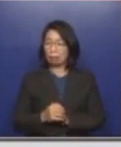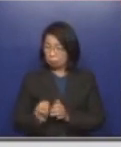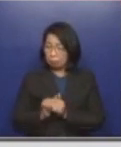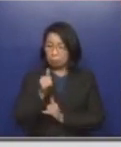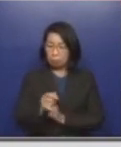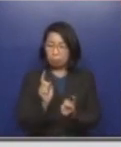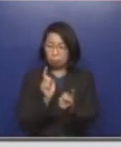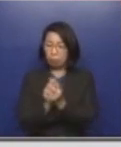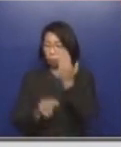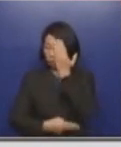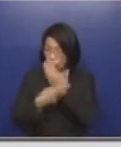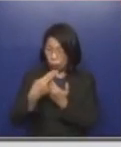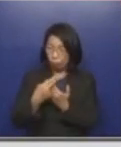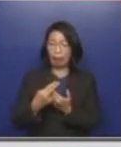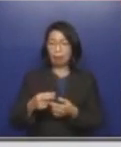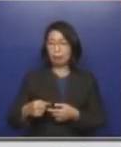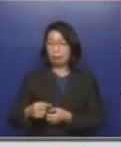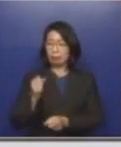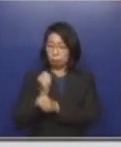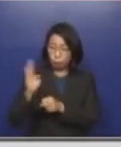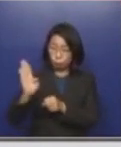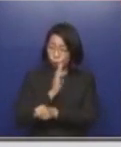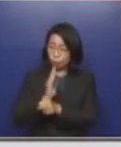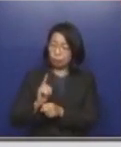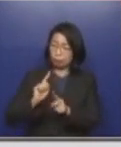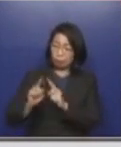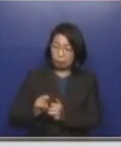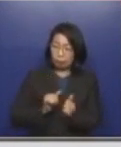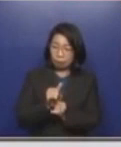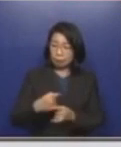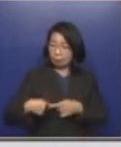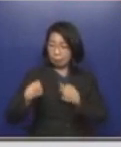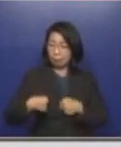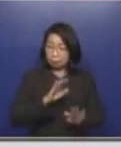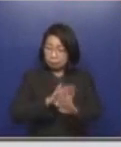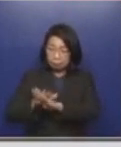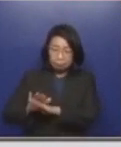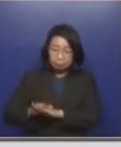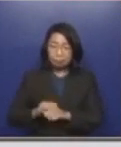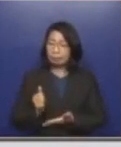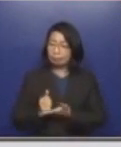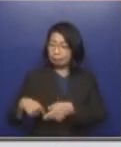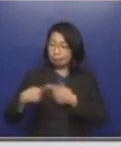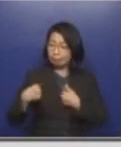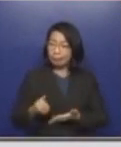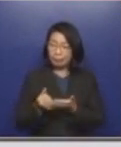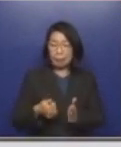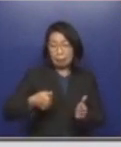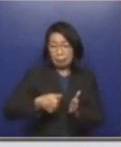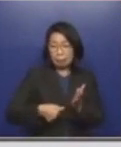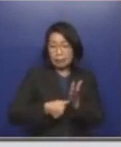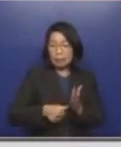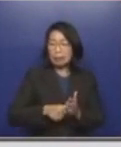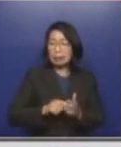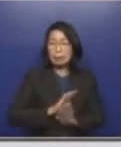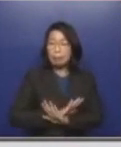นักท่องเที่ยวนักธุรกิจไปให้กำลังใจเขาบอกว่าเออนายกเนี่ยจะยกเว้นภาษีให้จะ